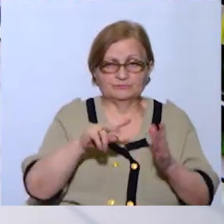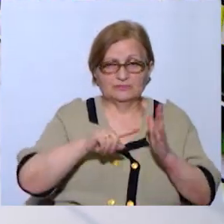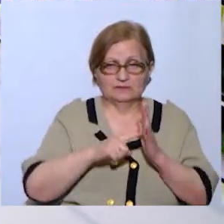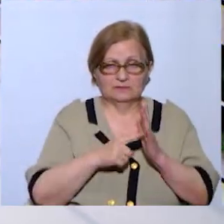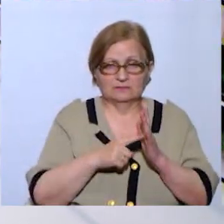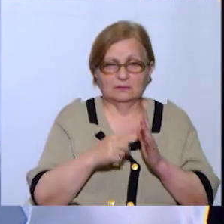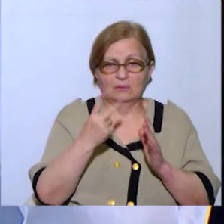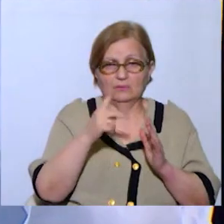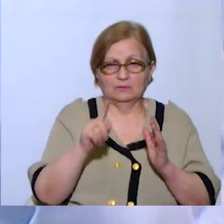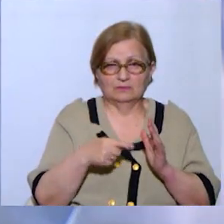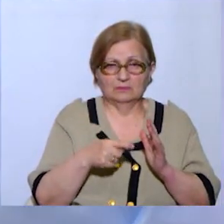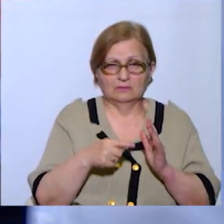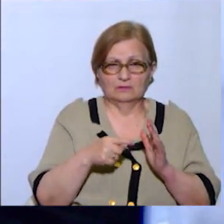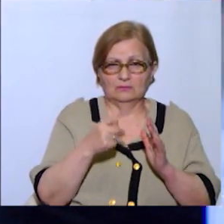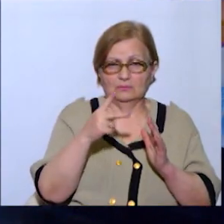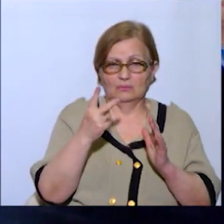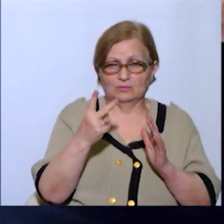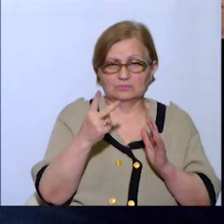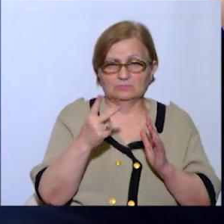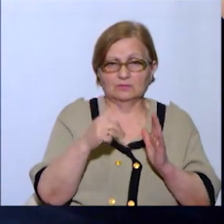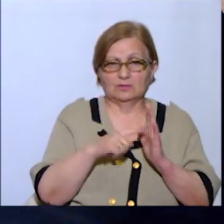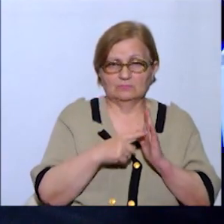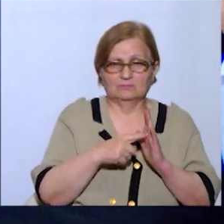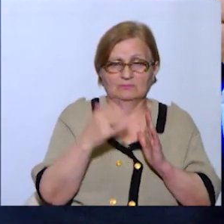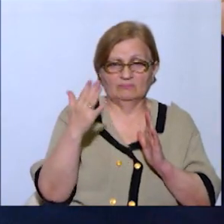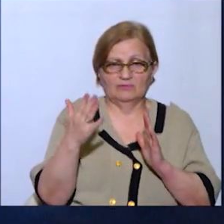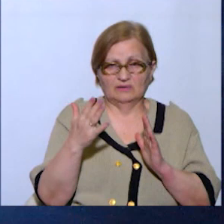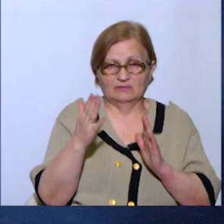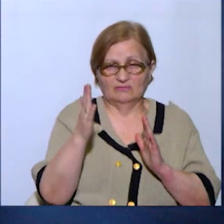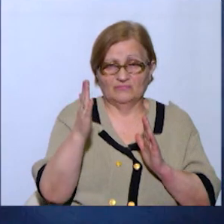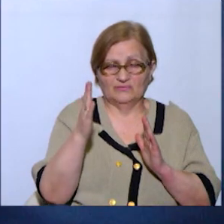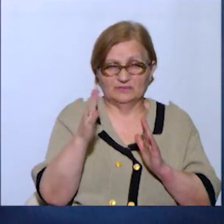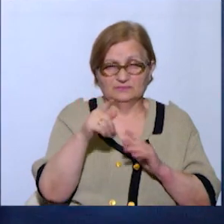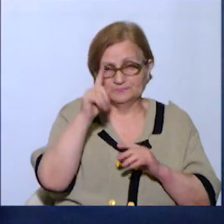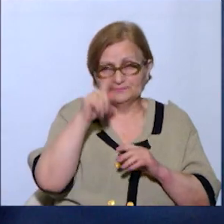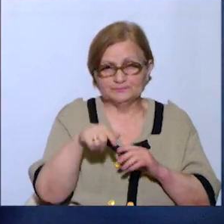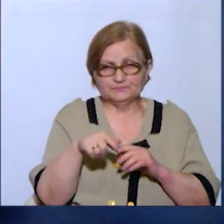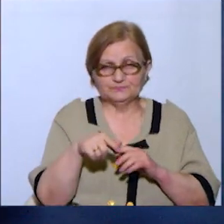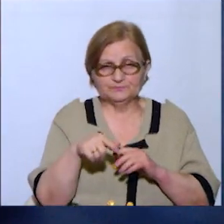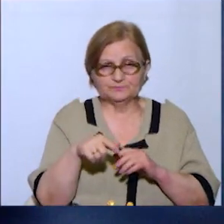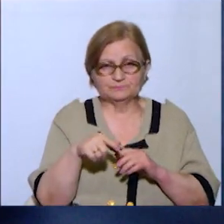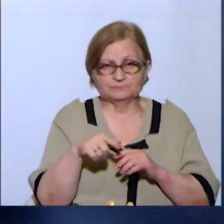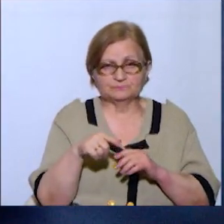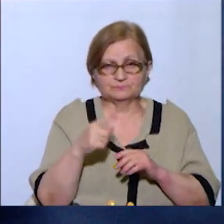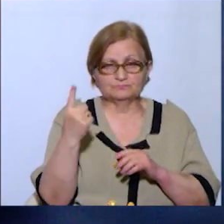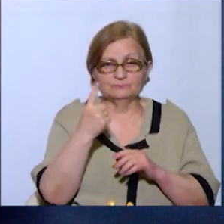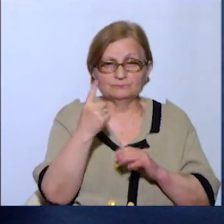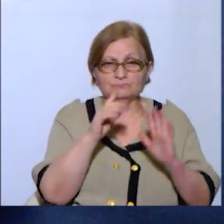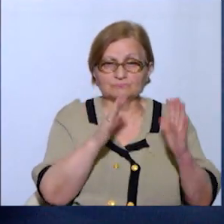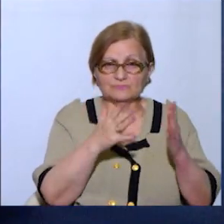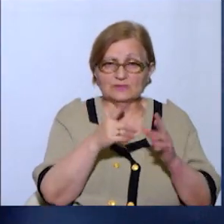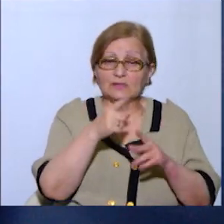არის 2.2 მეათედი გამრავლებული ვეზე და ეს როგორც ვიცით რომ პირველ